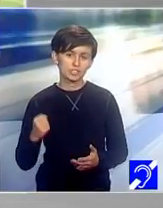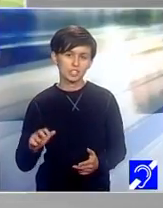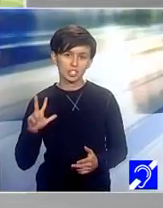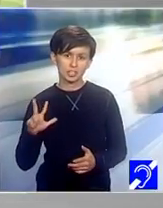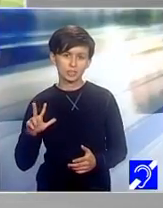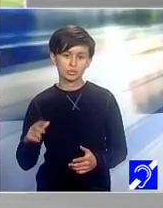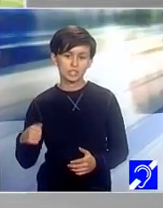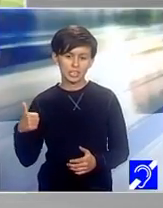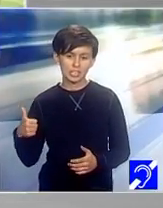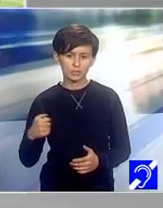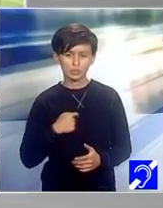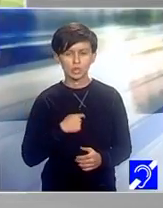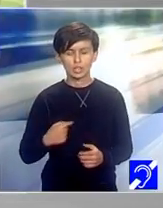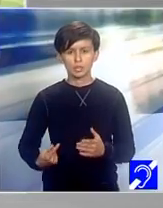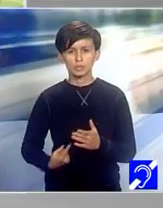surprize?